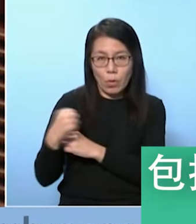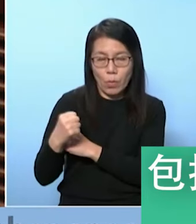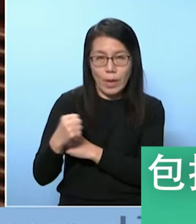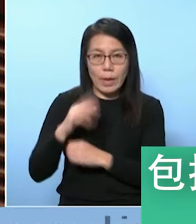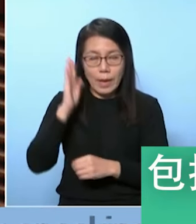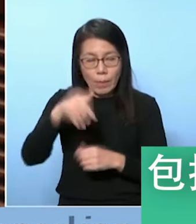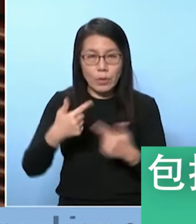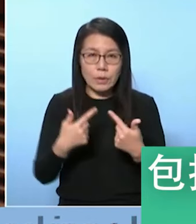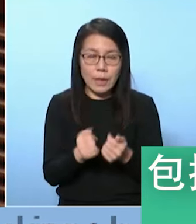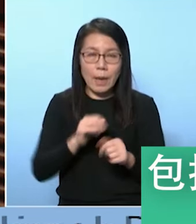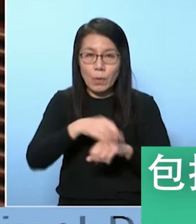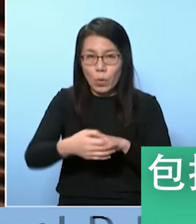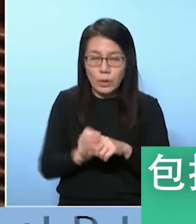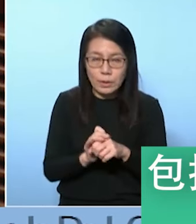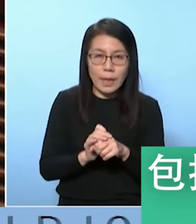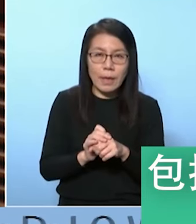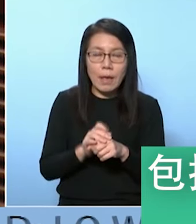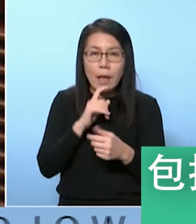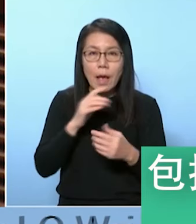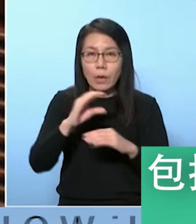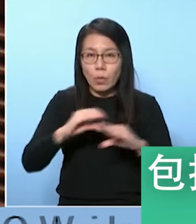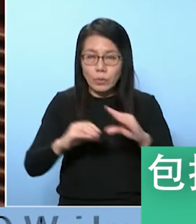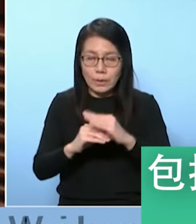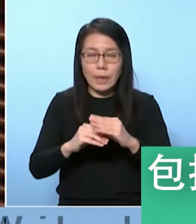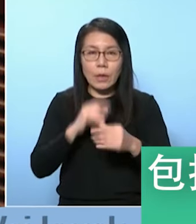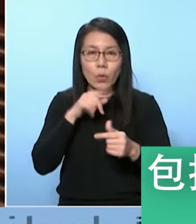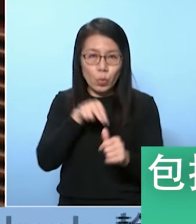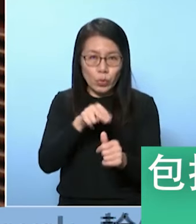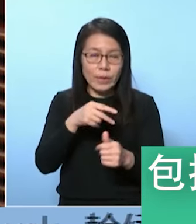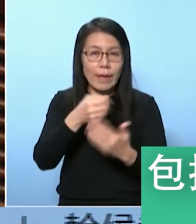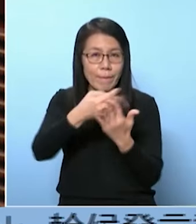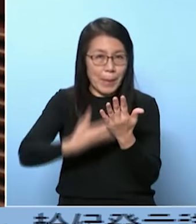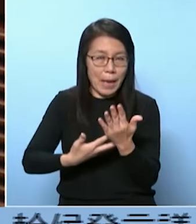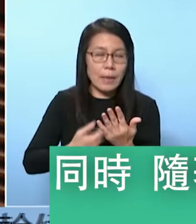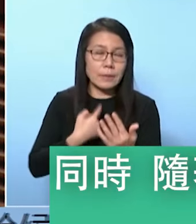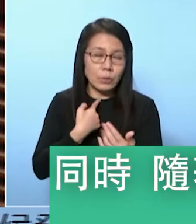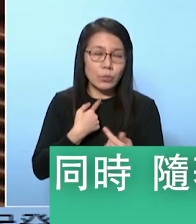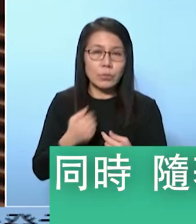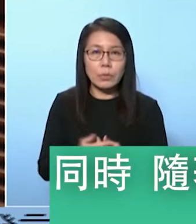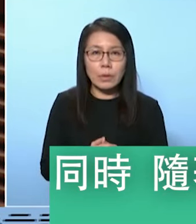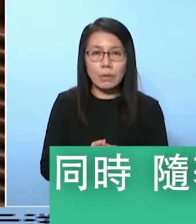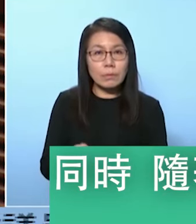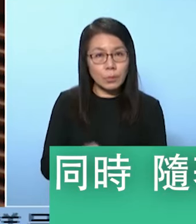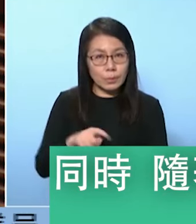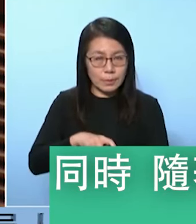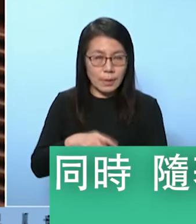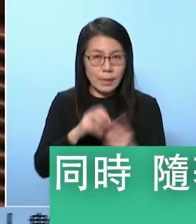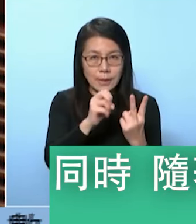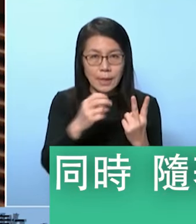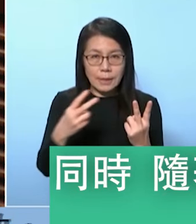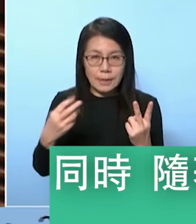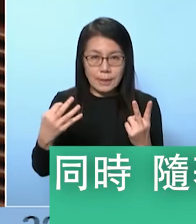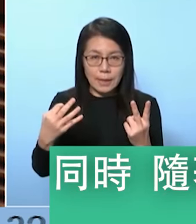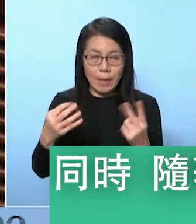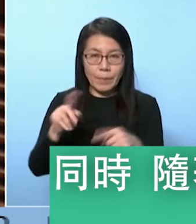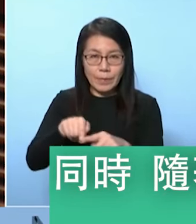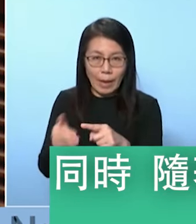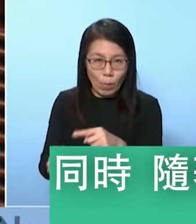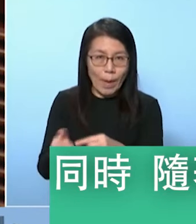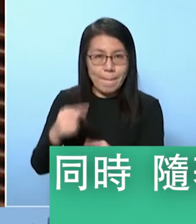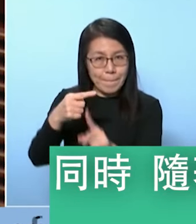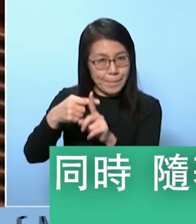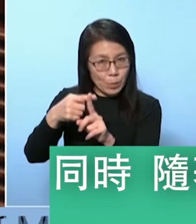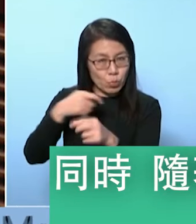立適應國際通行的工程建設管理制度。同時，隨著2023年灣區標